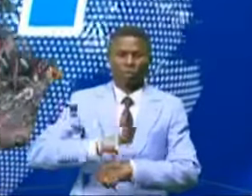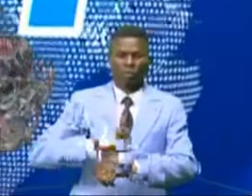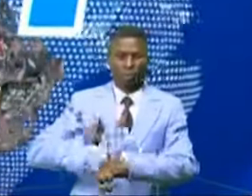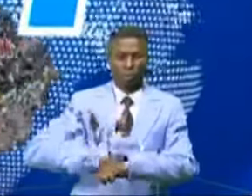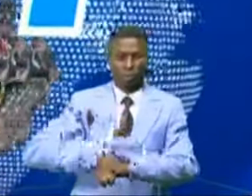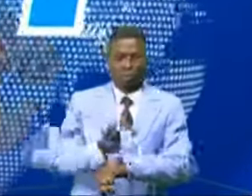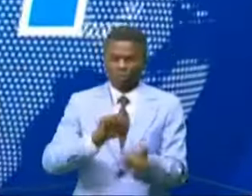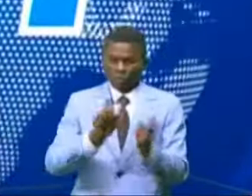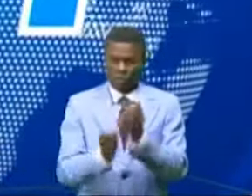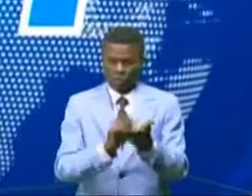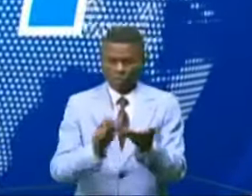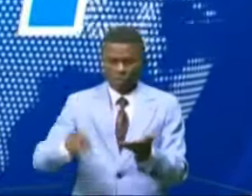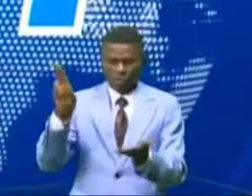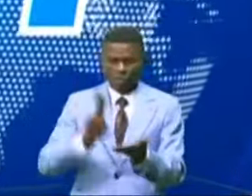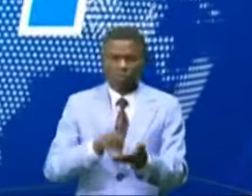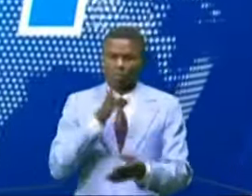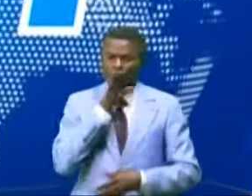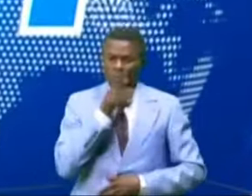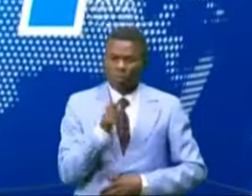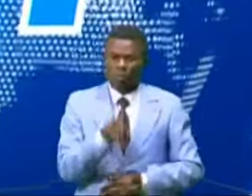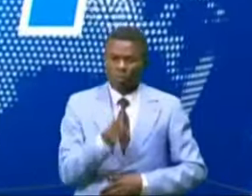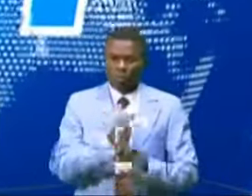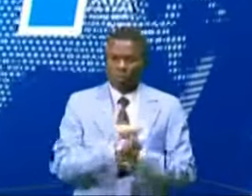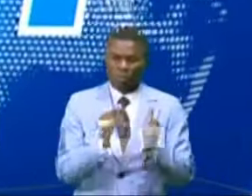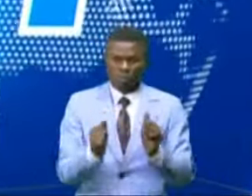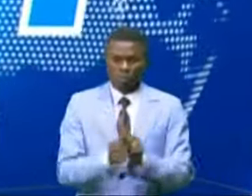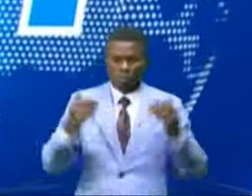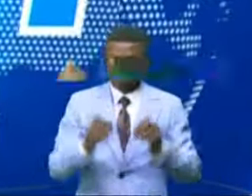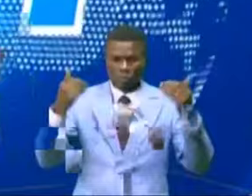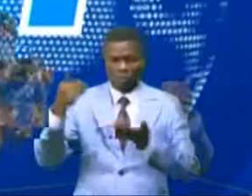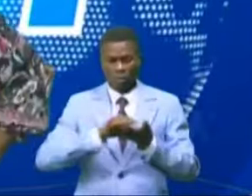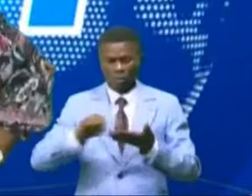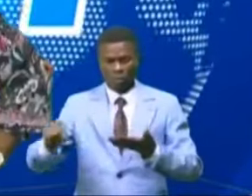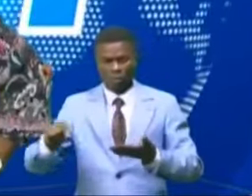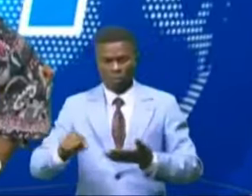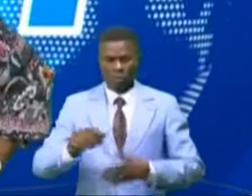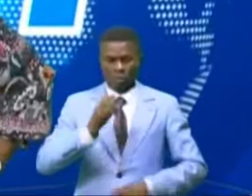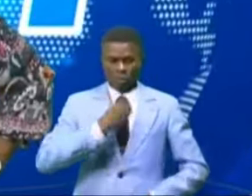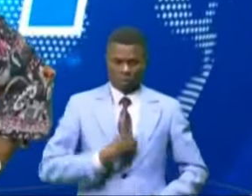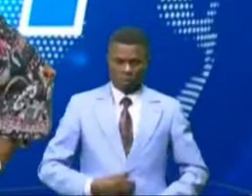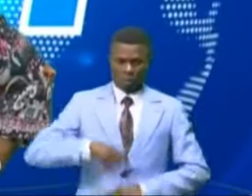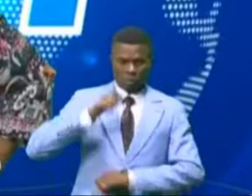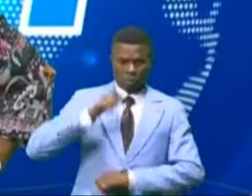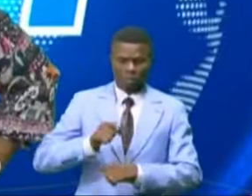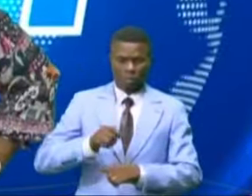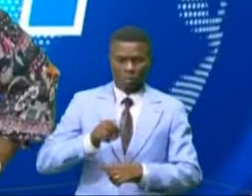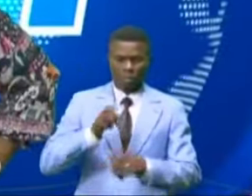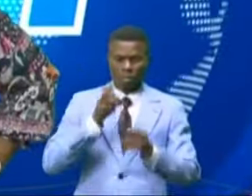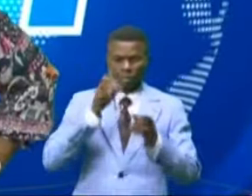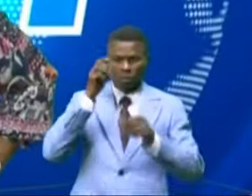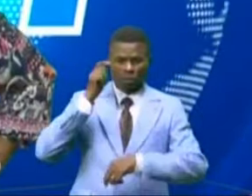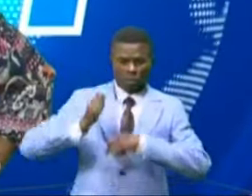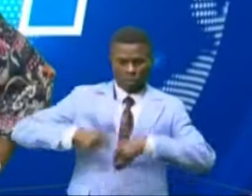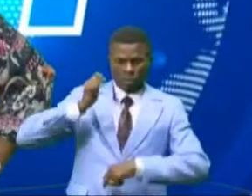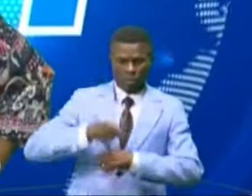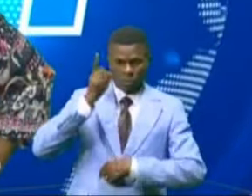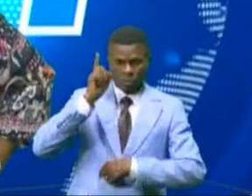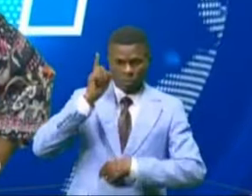et usage de faux dans l'affaire qui l'oppose au bannier évoqué Maître Mboricana. La première audience a